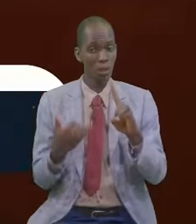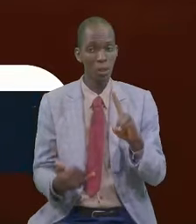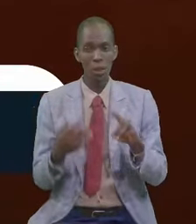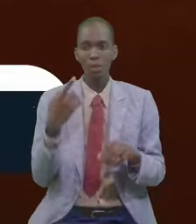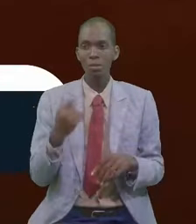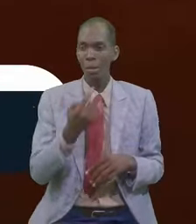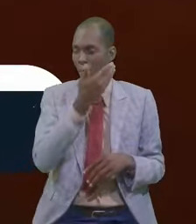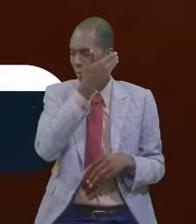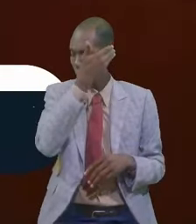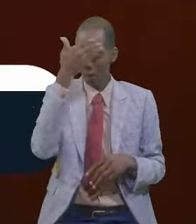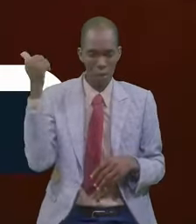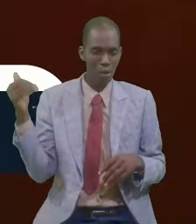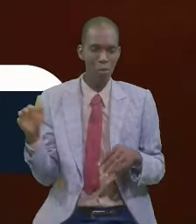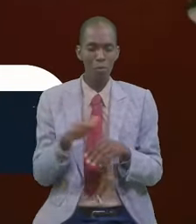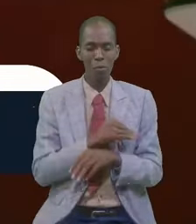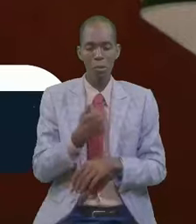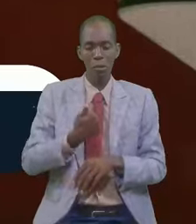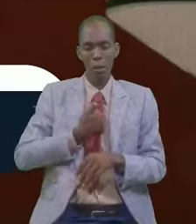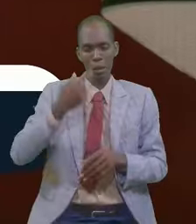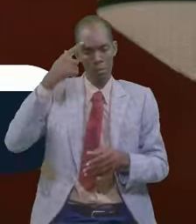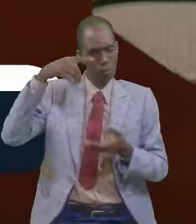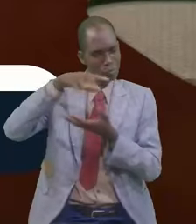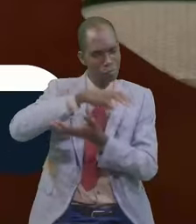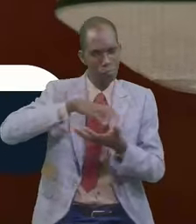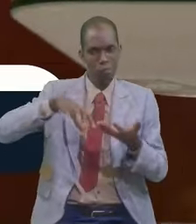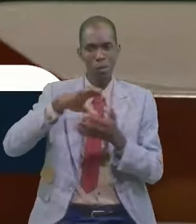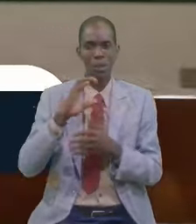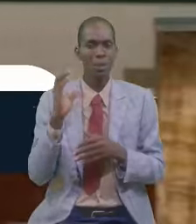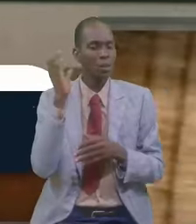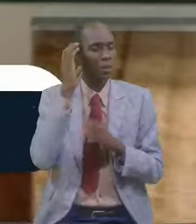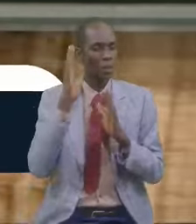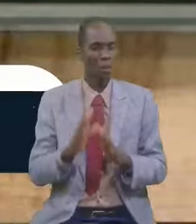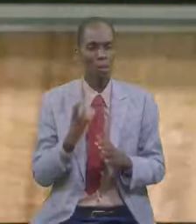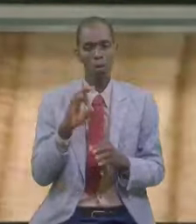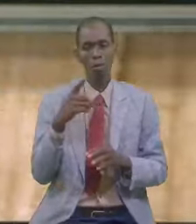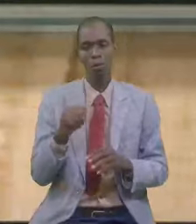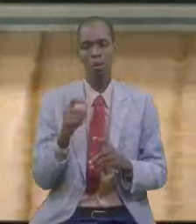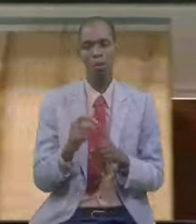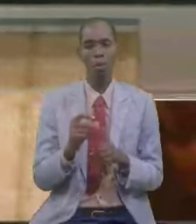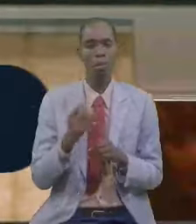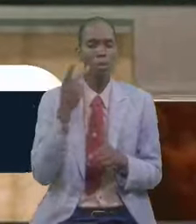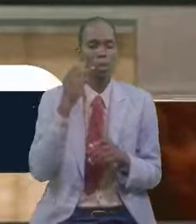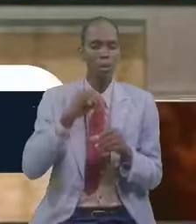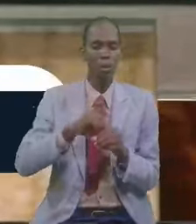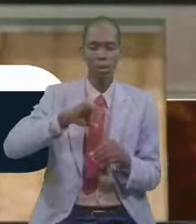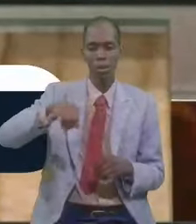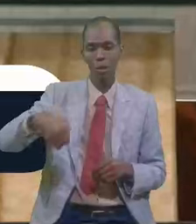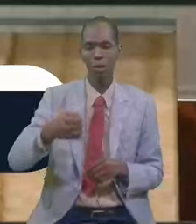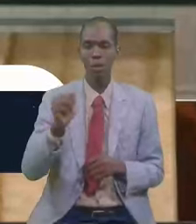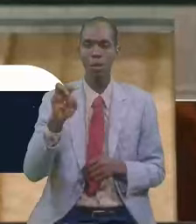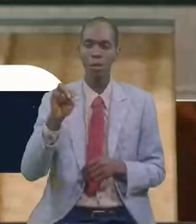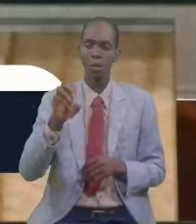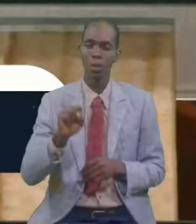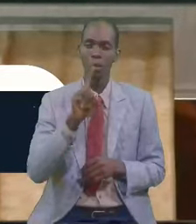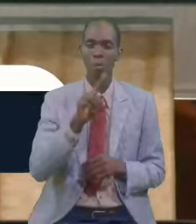3. Les moissonneurs fructueux. Allons au numéro 1. Les auditeurs illusionnés, oubliés de